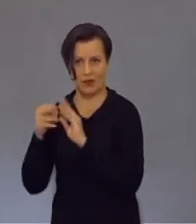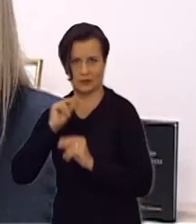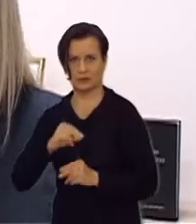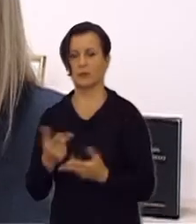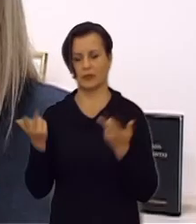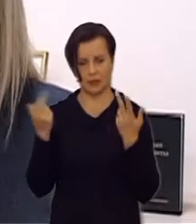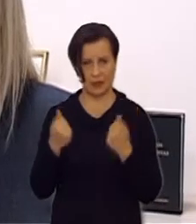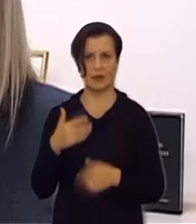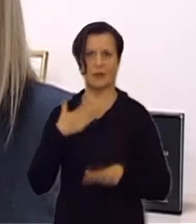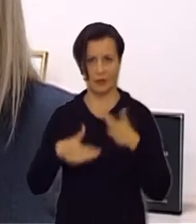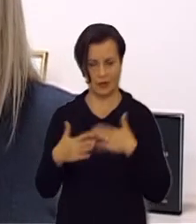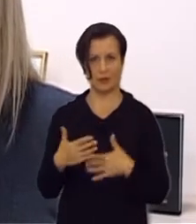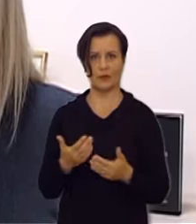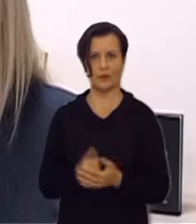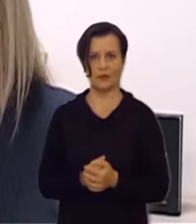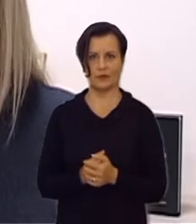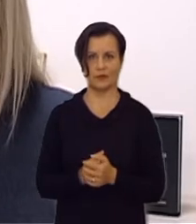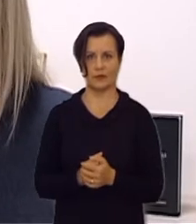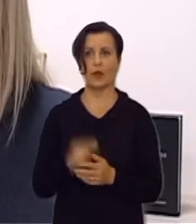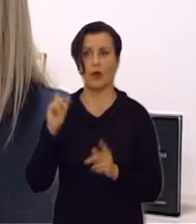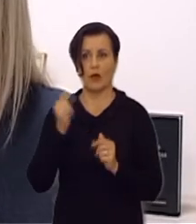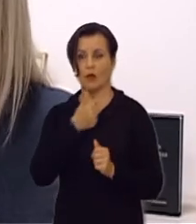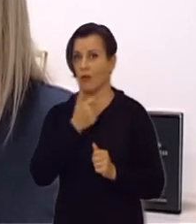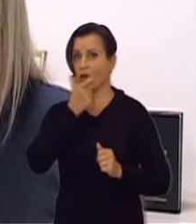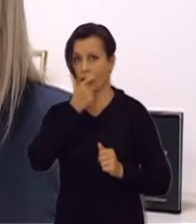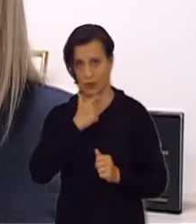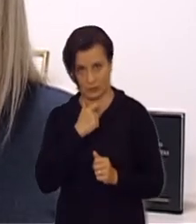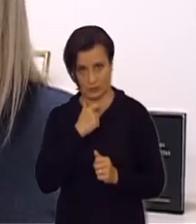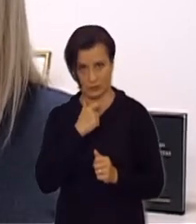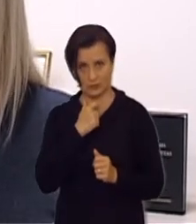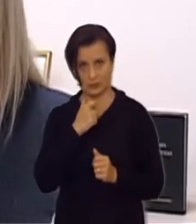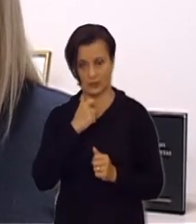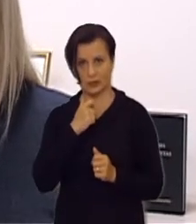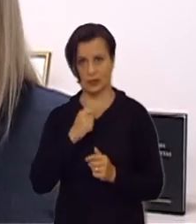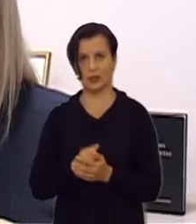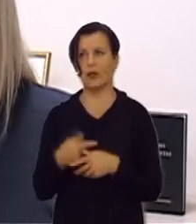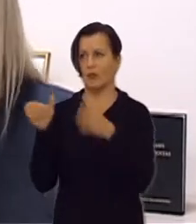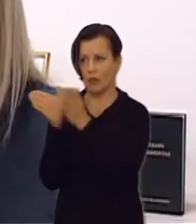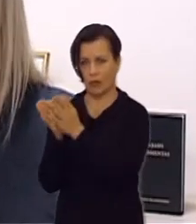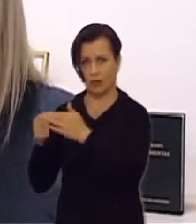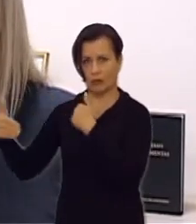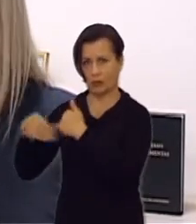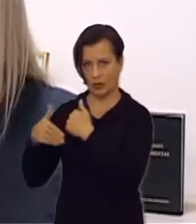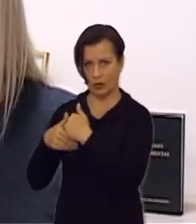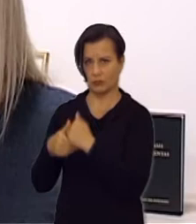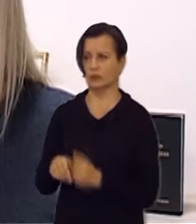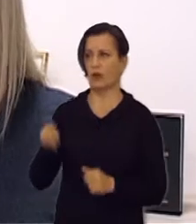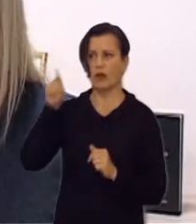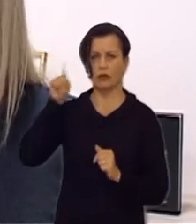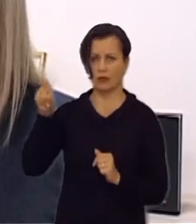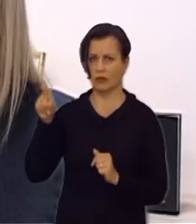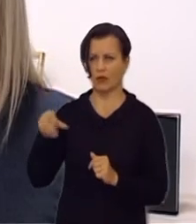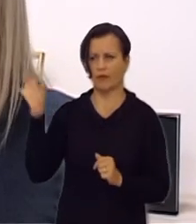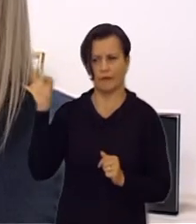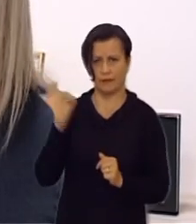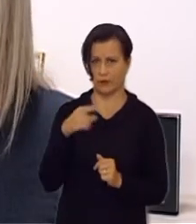malonu bendradarbiauti. Tikrai, o jeigu taip visiškai rimtai sakau, tikrai paprašius pagalbos, jisai visada